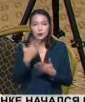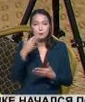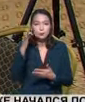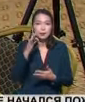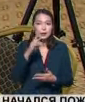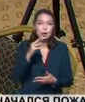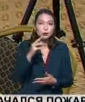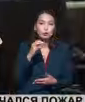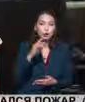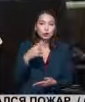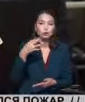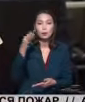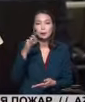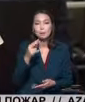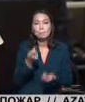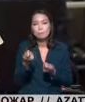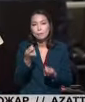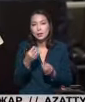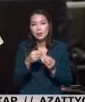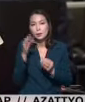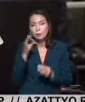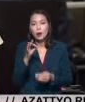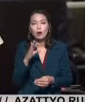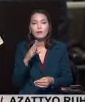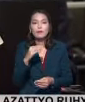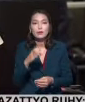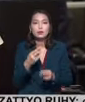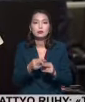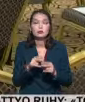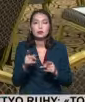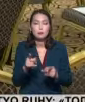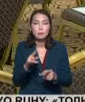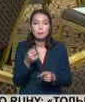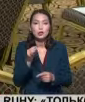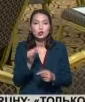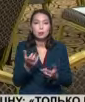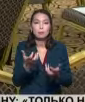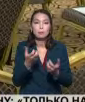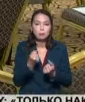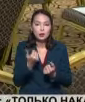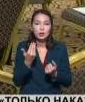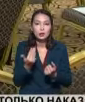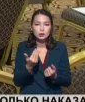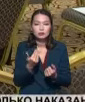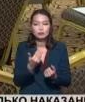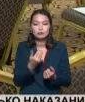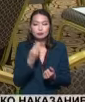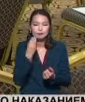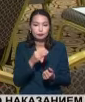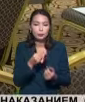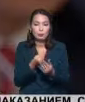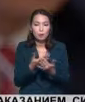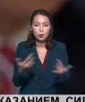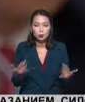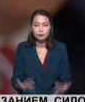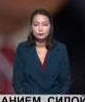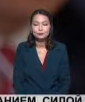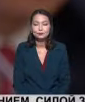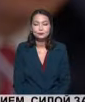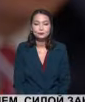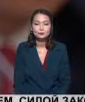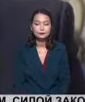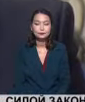ячмень, 40% пшеницы и 10% овес. Это позволяет пайщикам получать диверсифицированную продукцию. Это мы